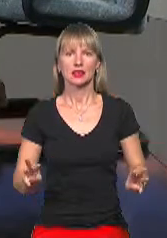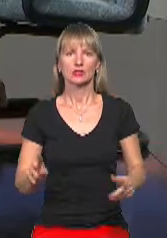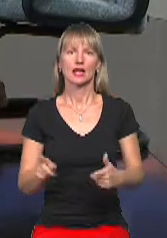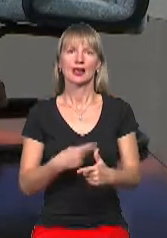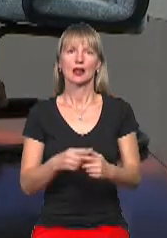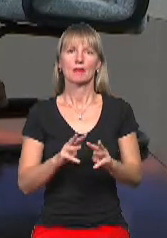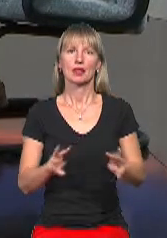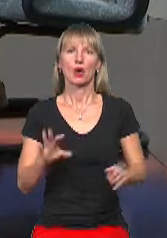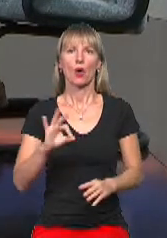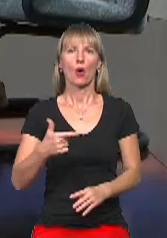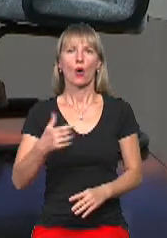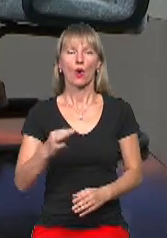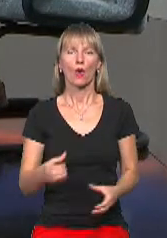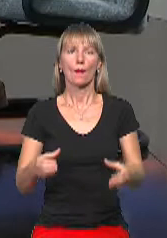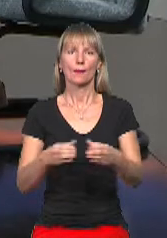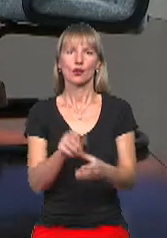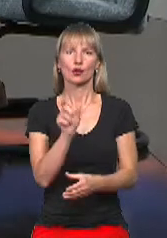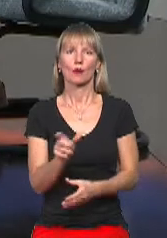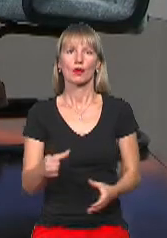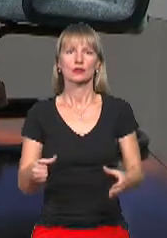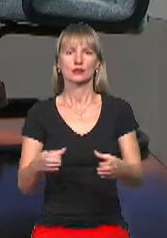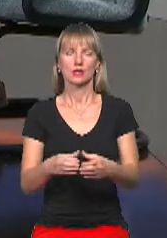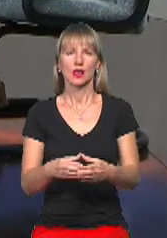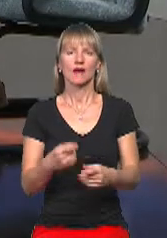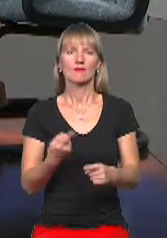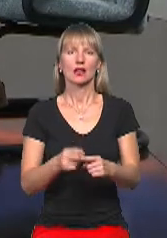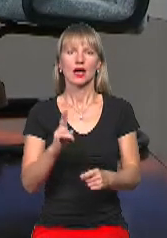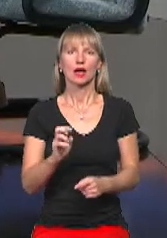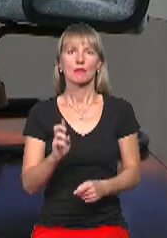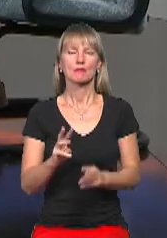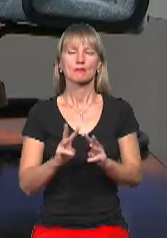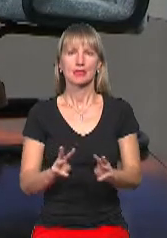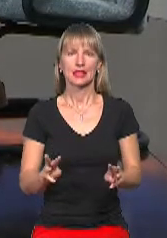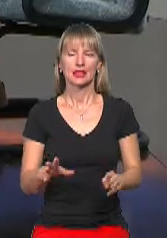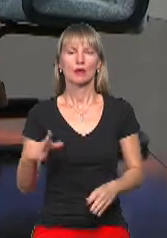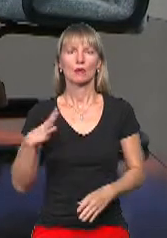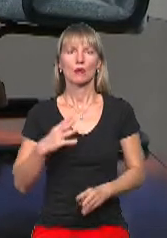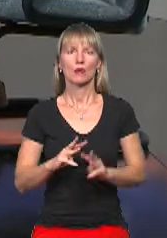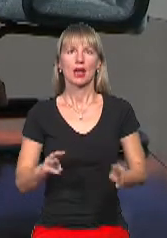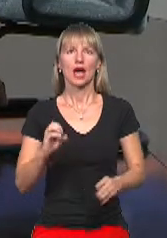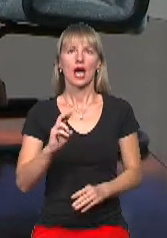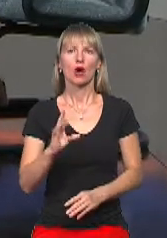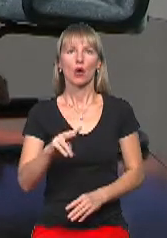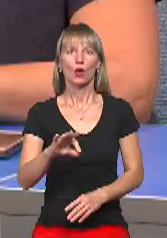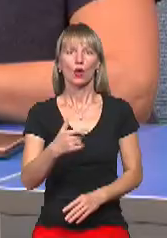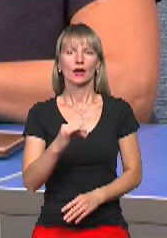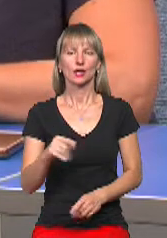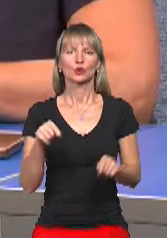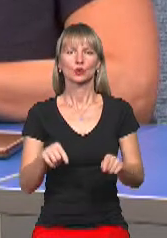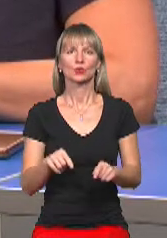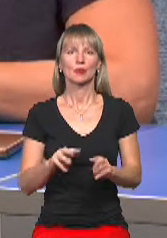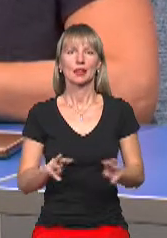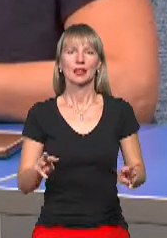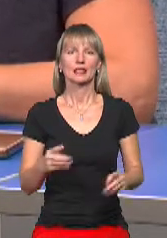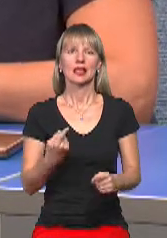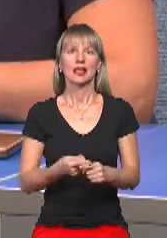ОГО, об'єднання громадських організацій. В цьому Кабміні було міністерство екології. І отут у нас міністр, по суті, цього